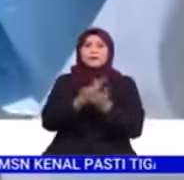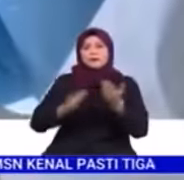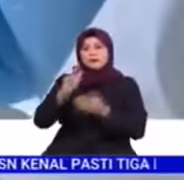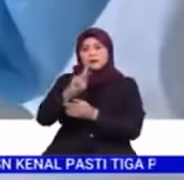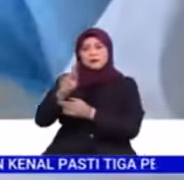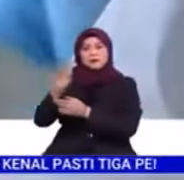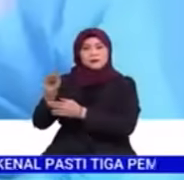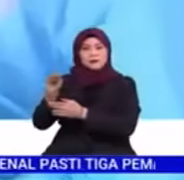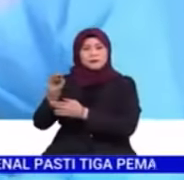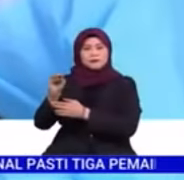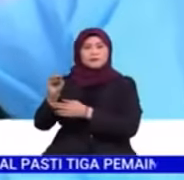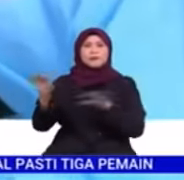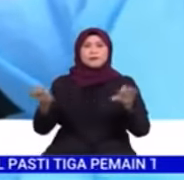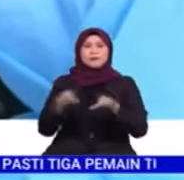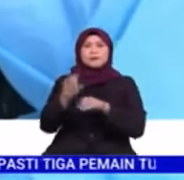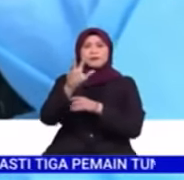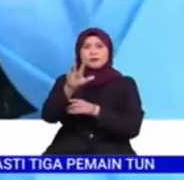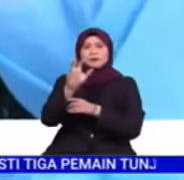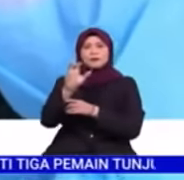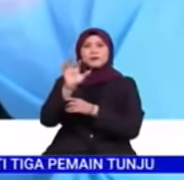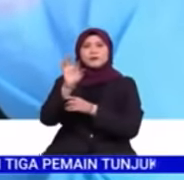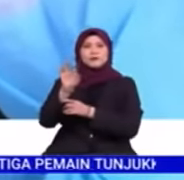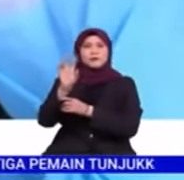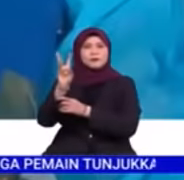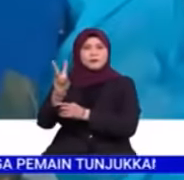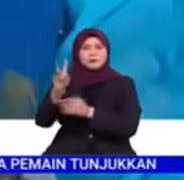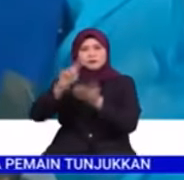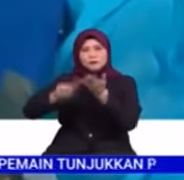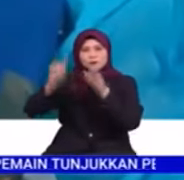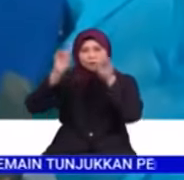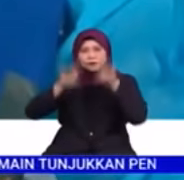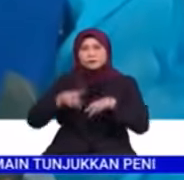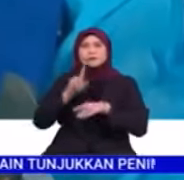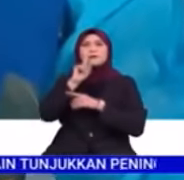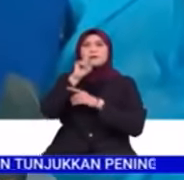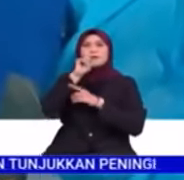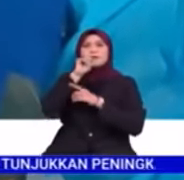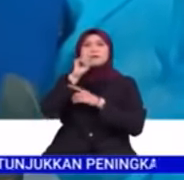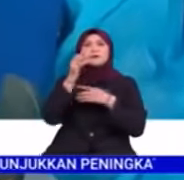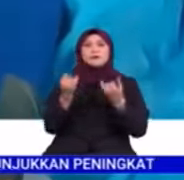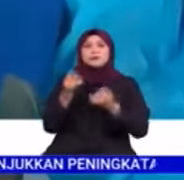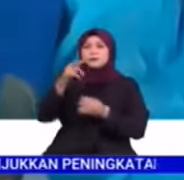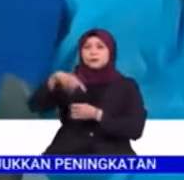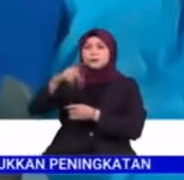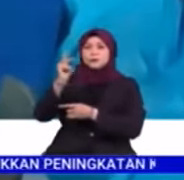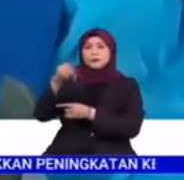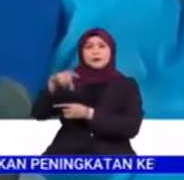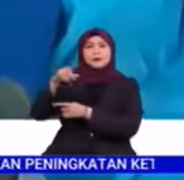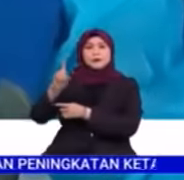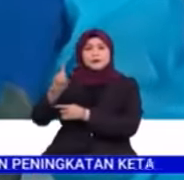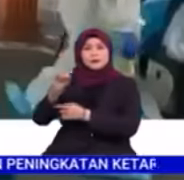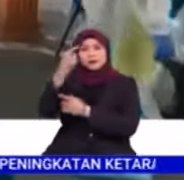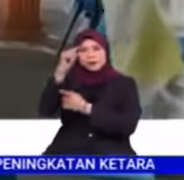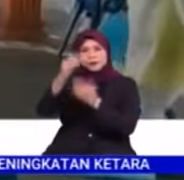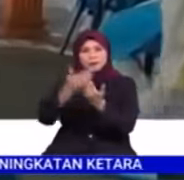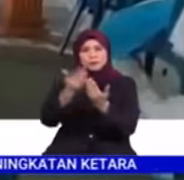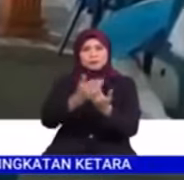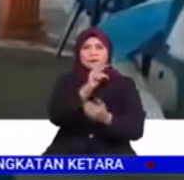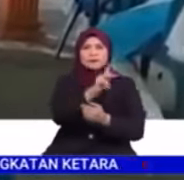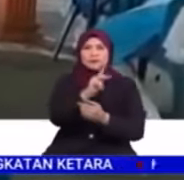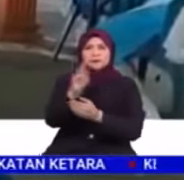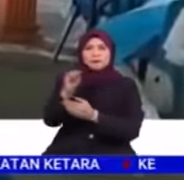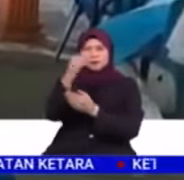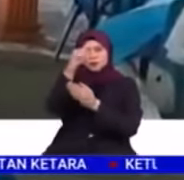kem telah melaksanakan 396 ujian saringan pelaksanaan VCD itu untuk memudahkan cgm